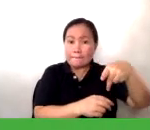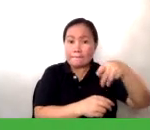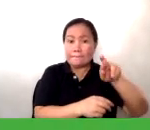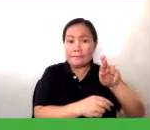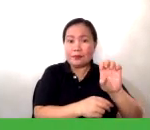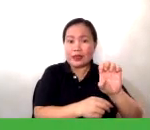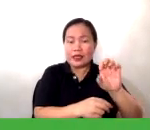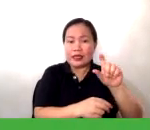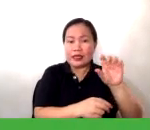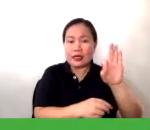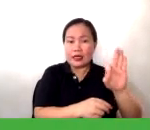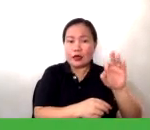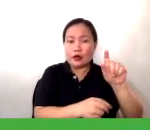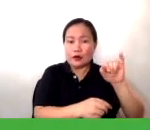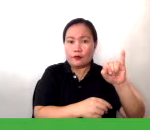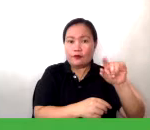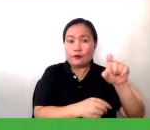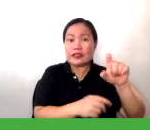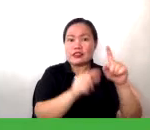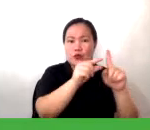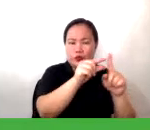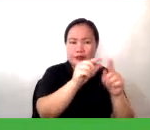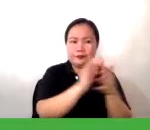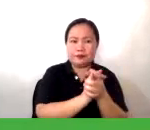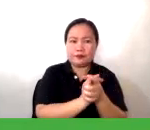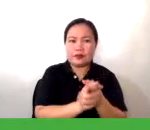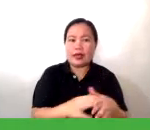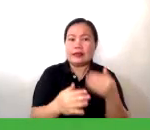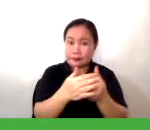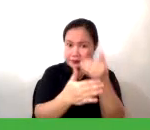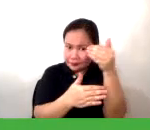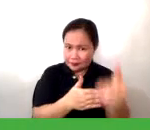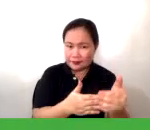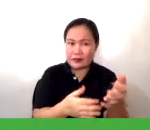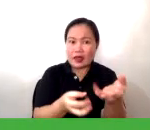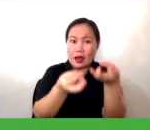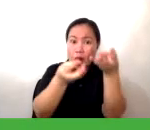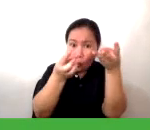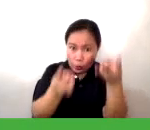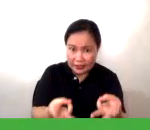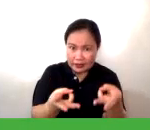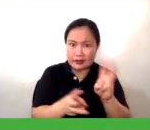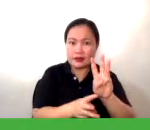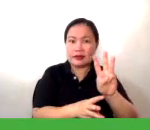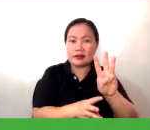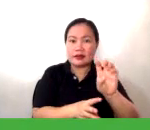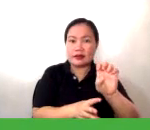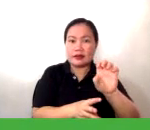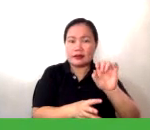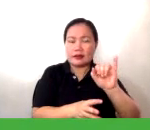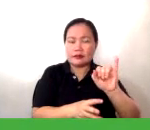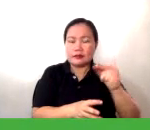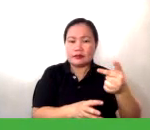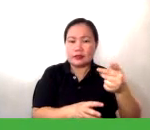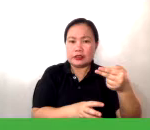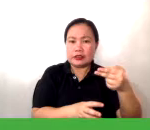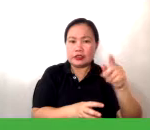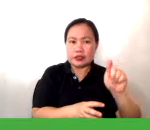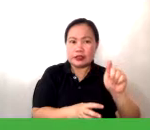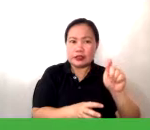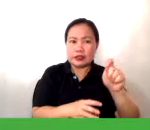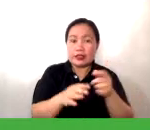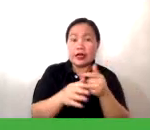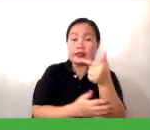converting measures of weight, okay, so ang basic unit po natin dyan ay gram. So ang symbol po niyan